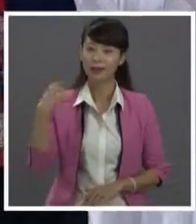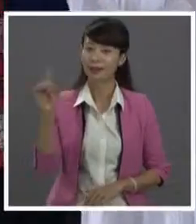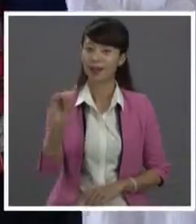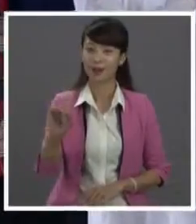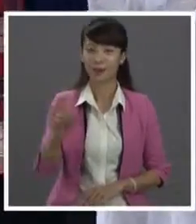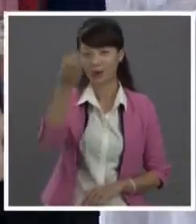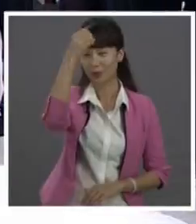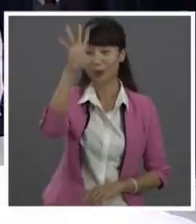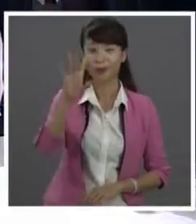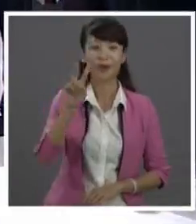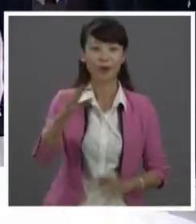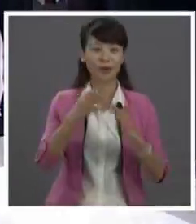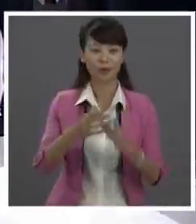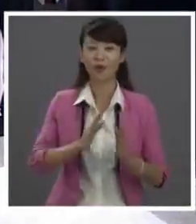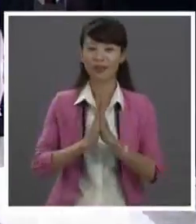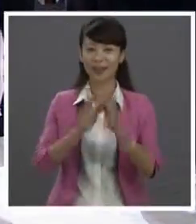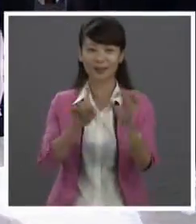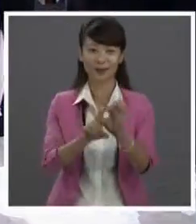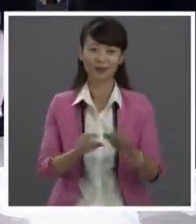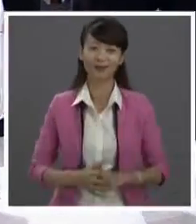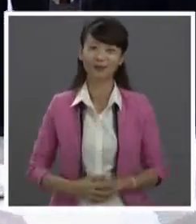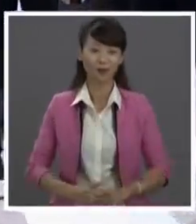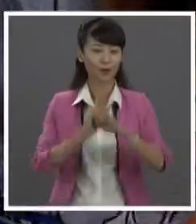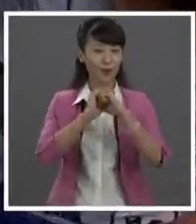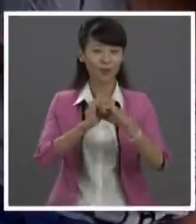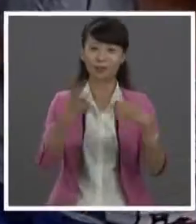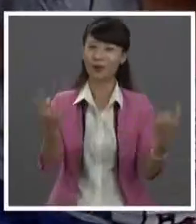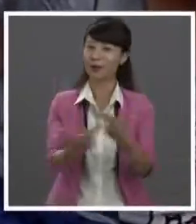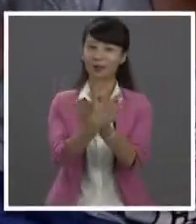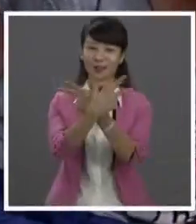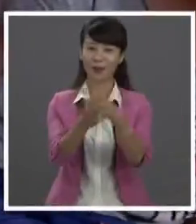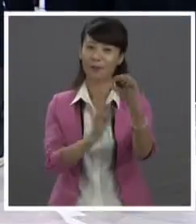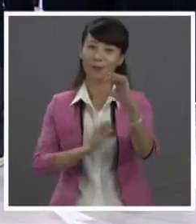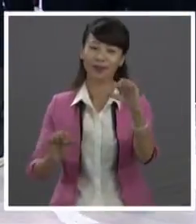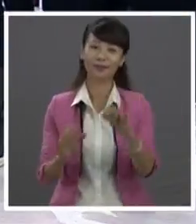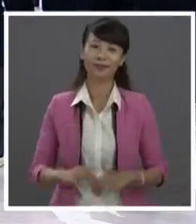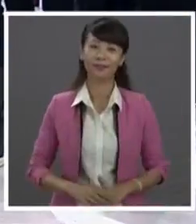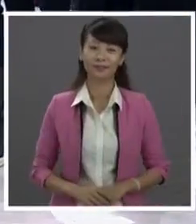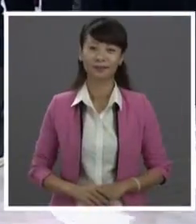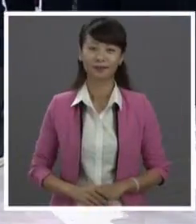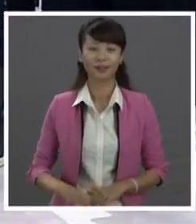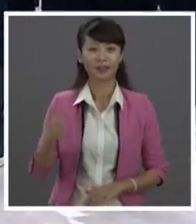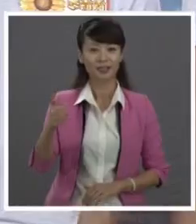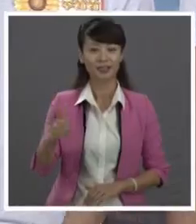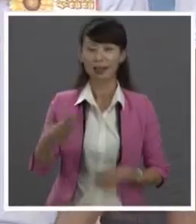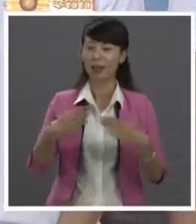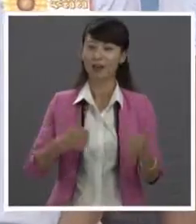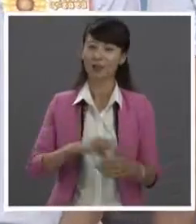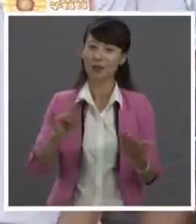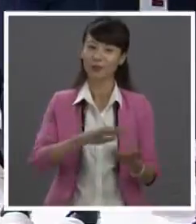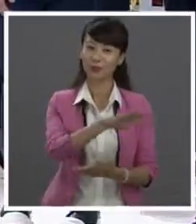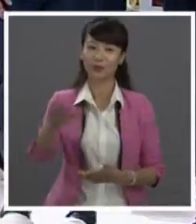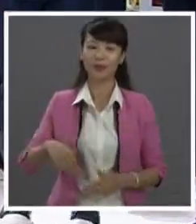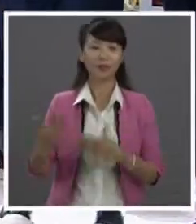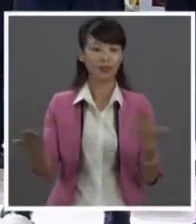中的？恭喜你没有奖品啊，也得到荣誉。 谢谢郑州师范学院的老师和同学们啊， 是 我们请他们都